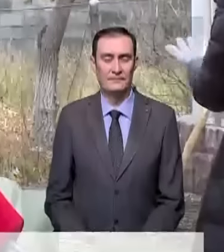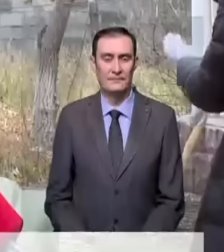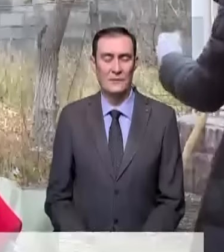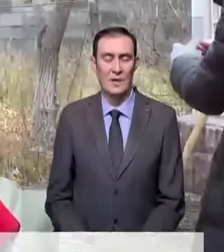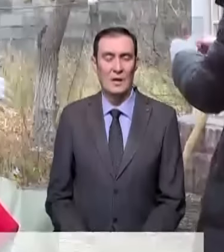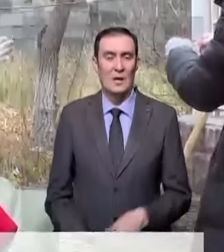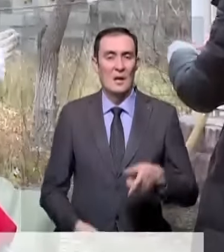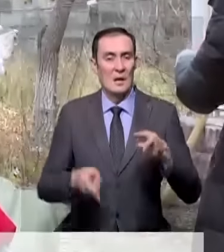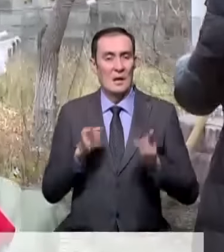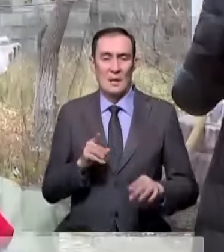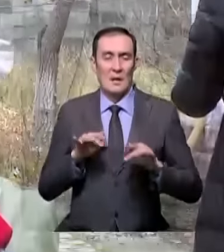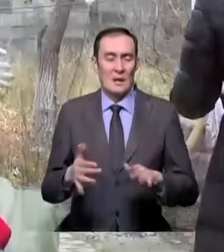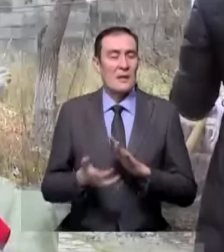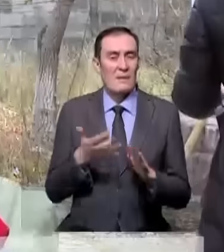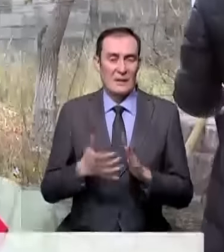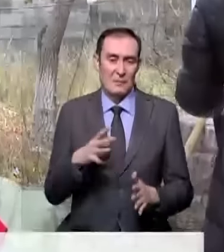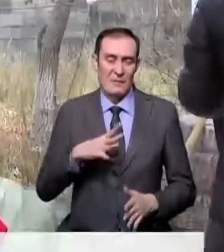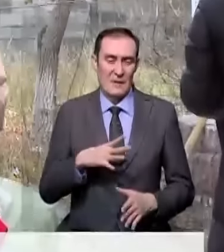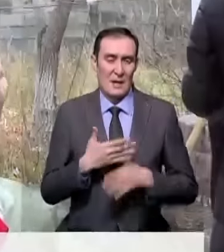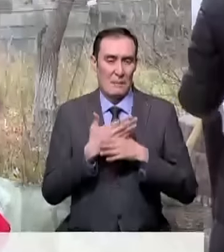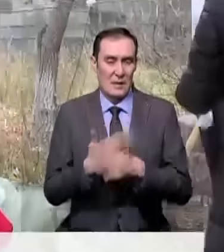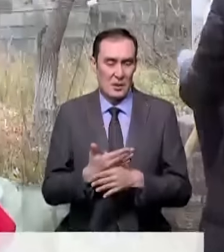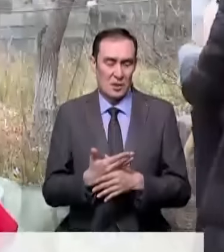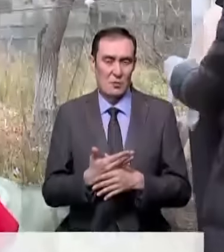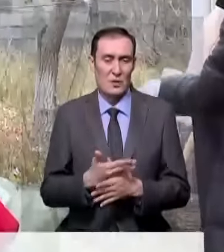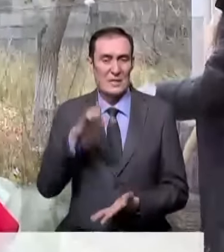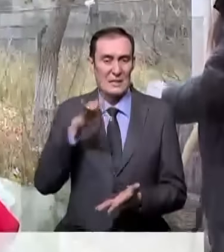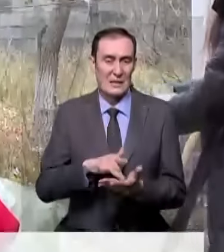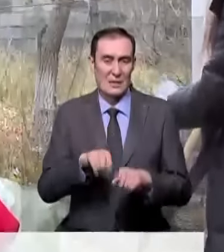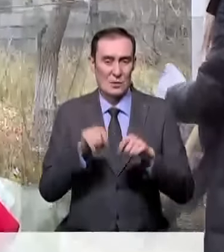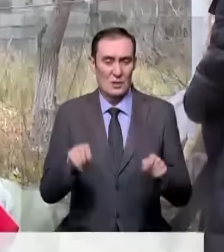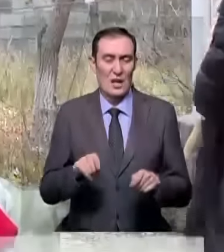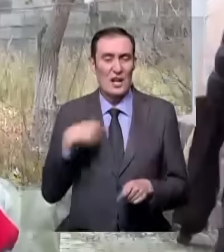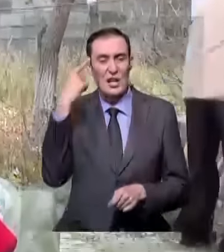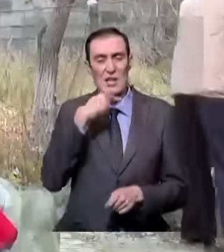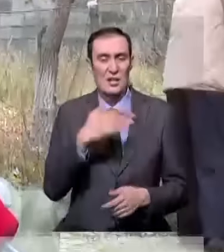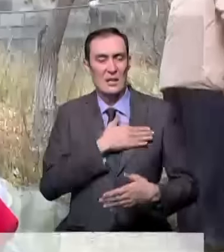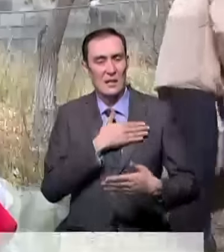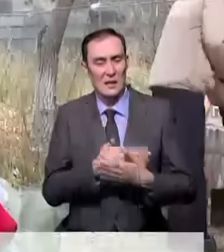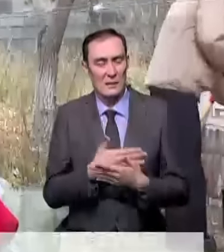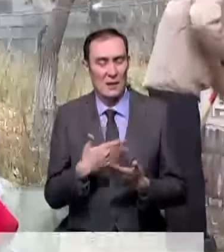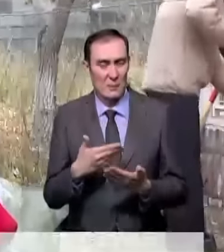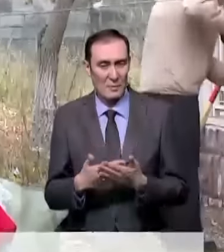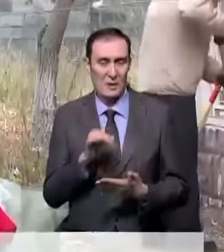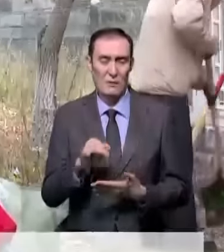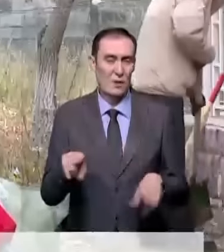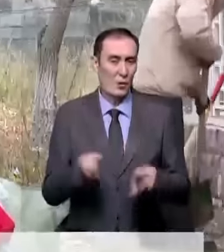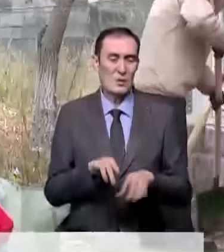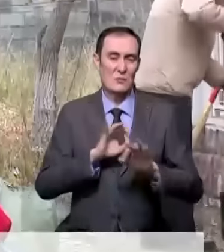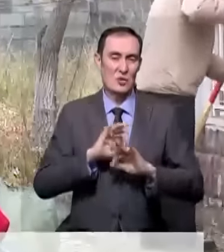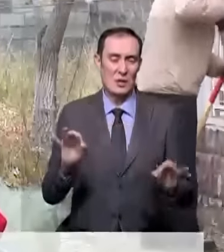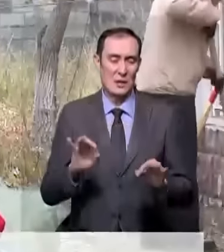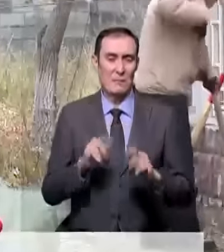На самом деле не всегда не хватает поддержки, потому что центры созданы на личной инициативе. И вот такой